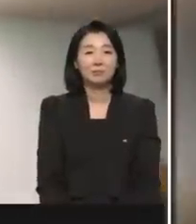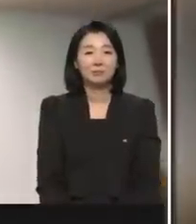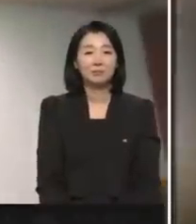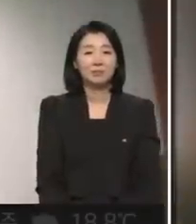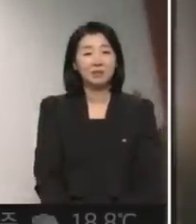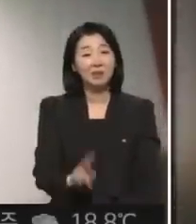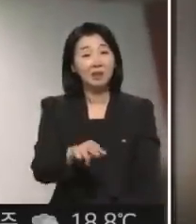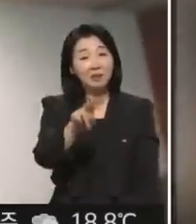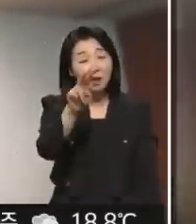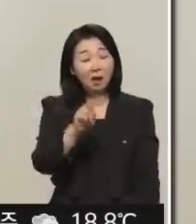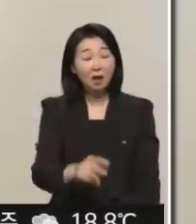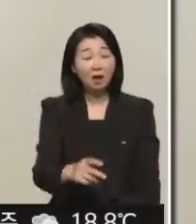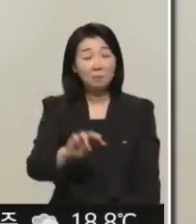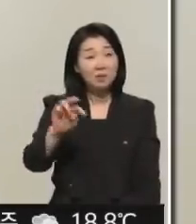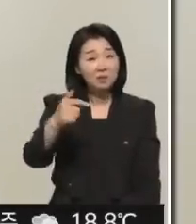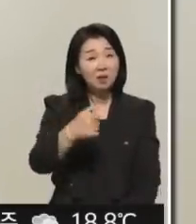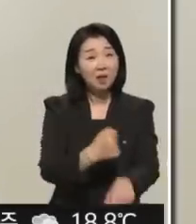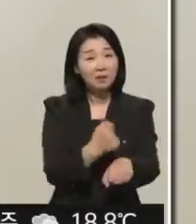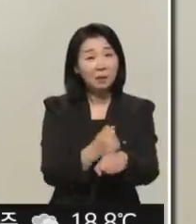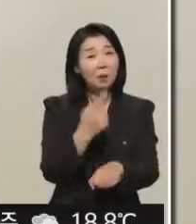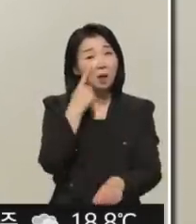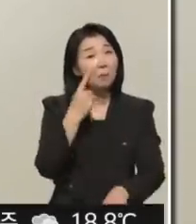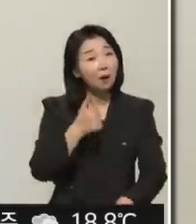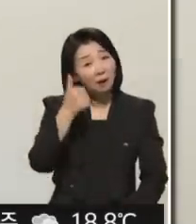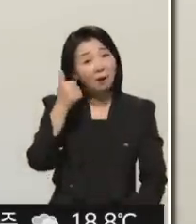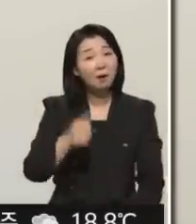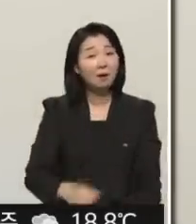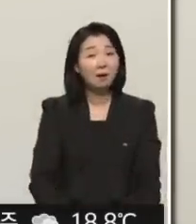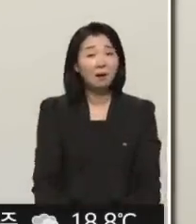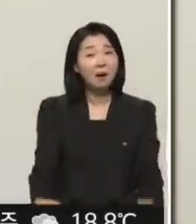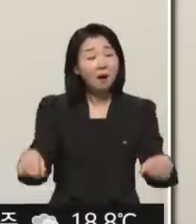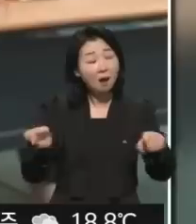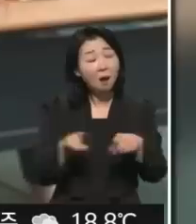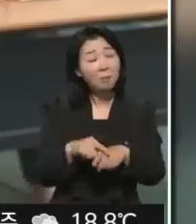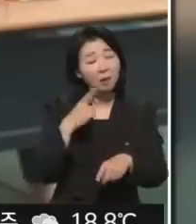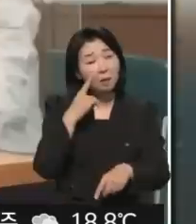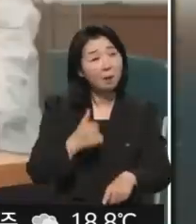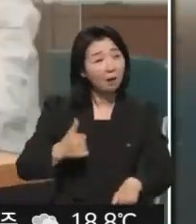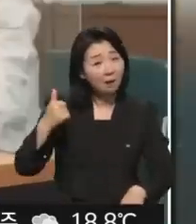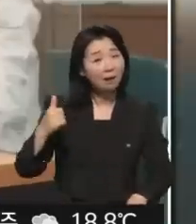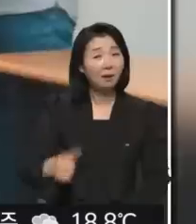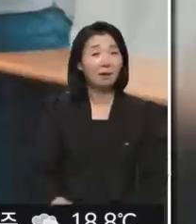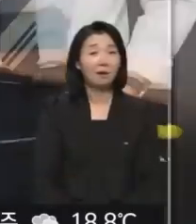야, 민지가 해달라는데 한번 좀 해보자. 같이 하면 되잖아.